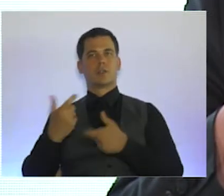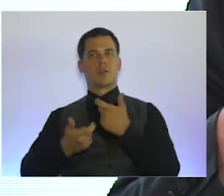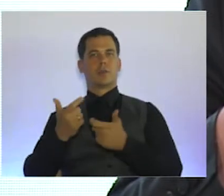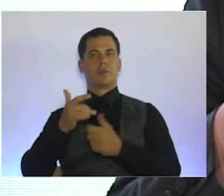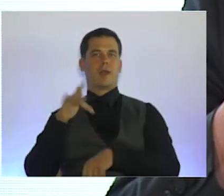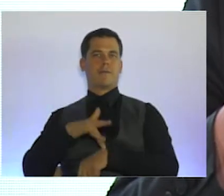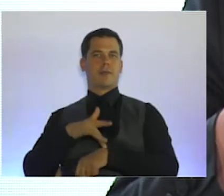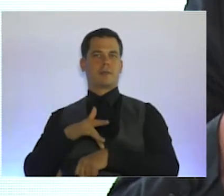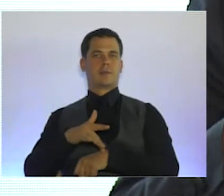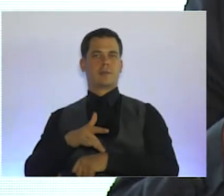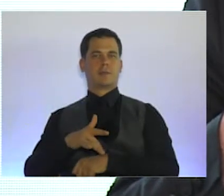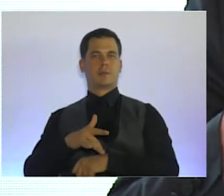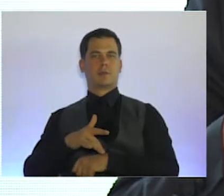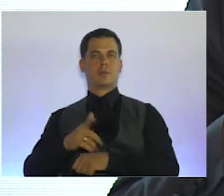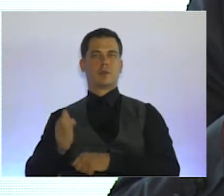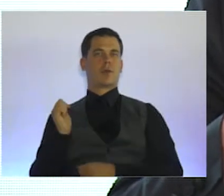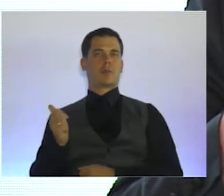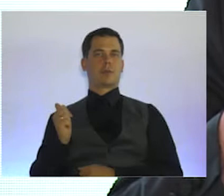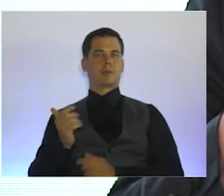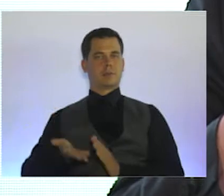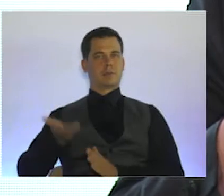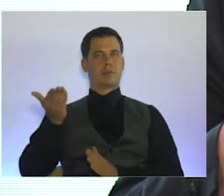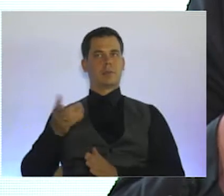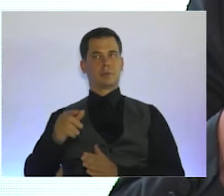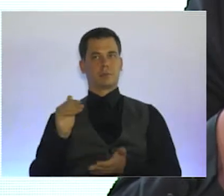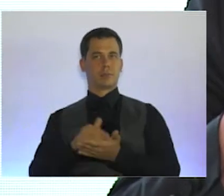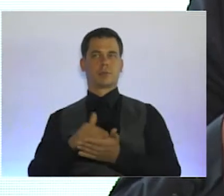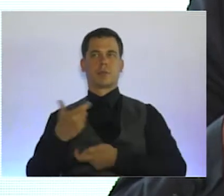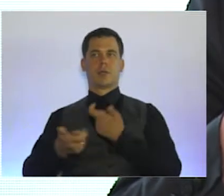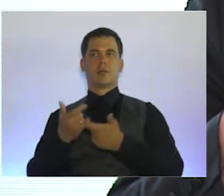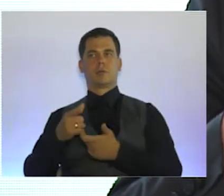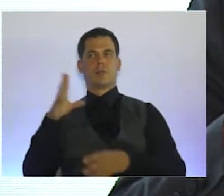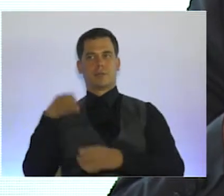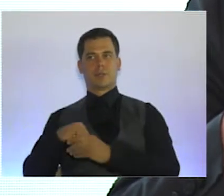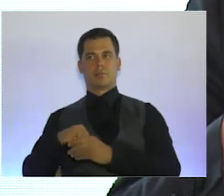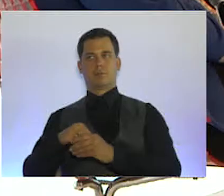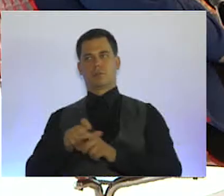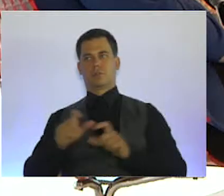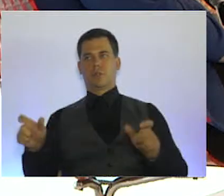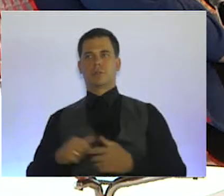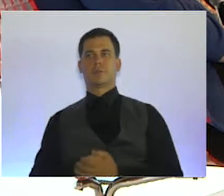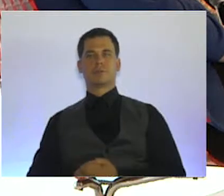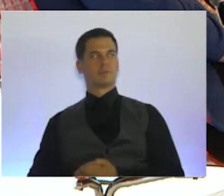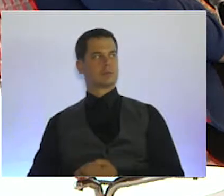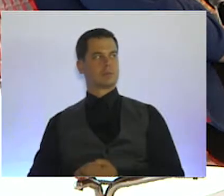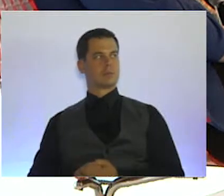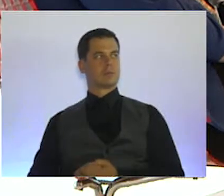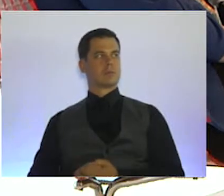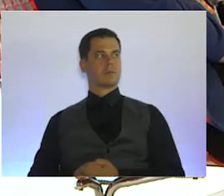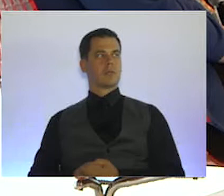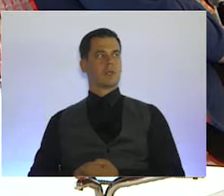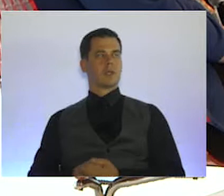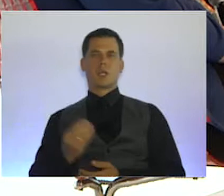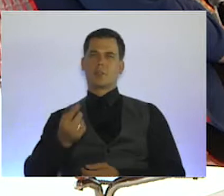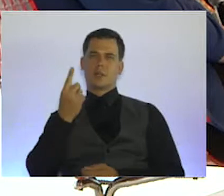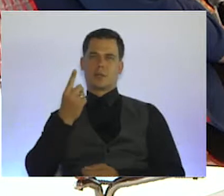końcowy w postaci kompetencji, które są potrzebne w tym określonym konkretnym momencie. Jeszcze tylko posłużę się taką jedną